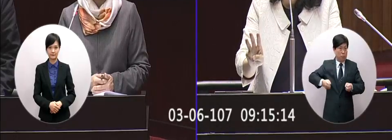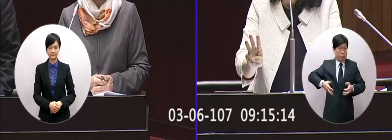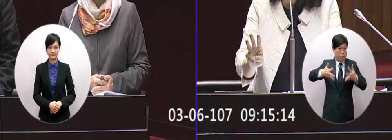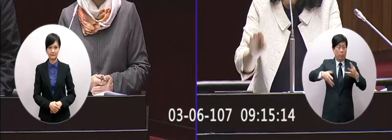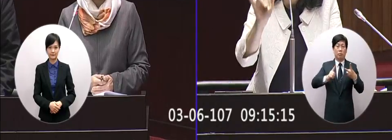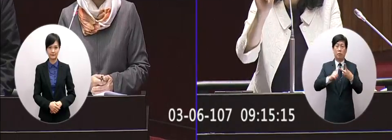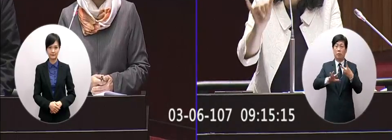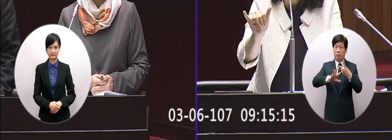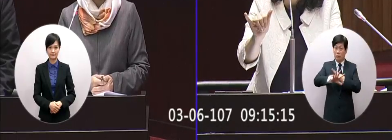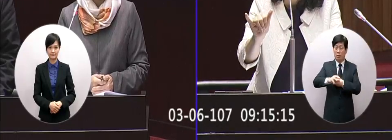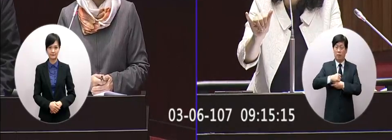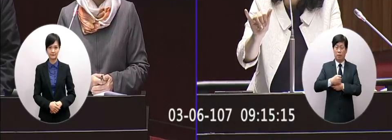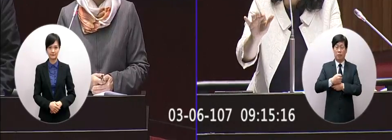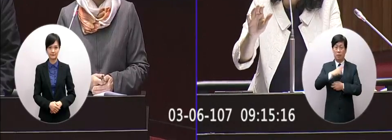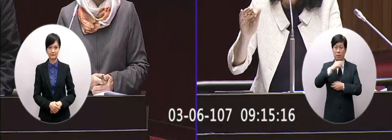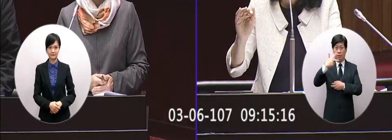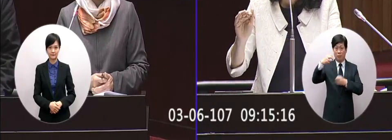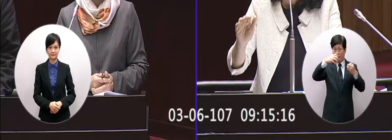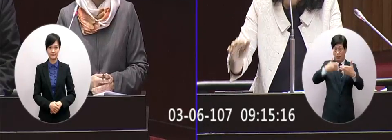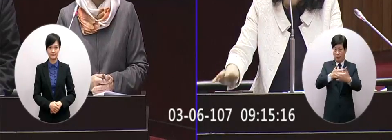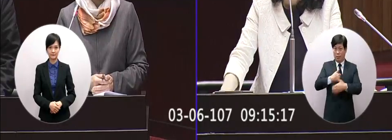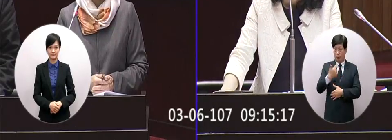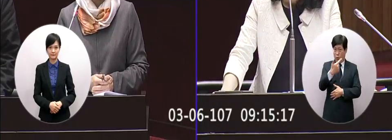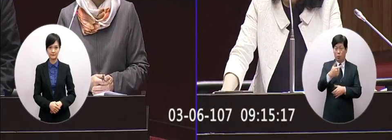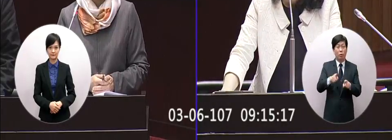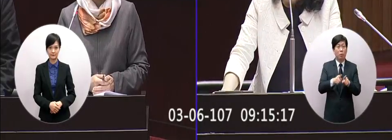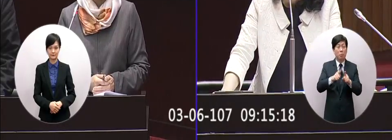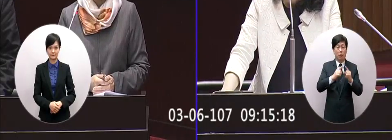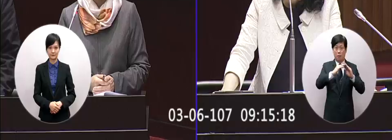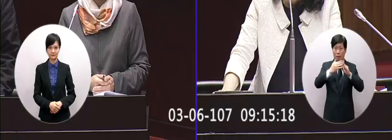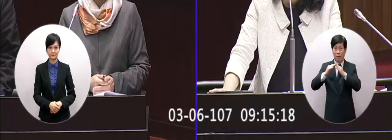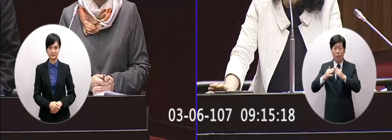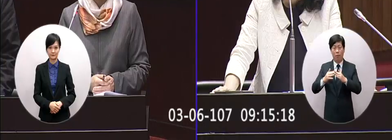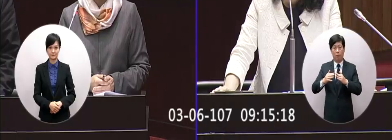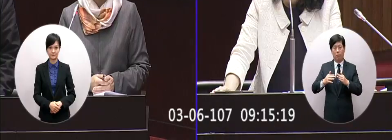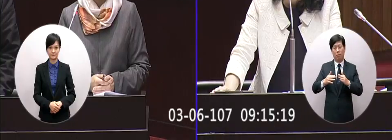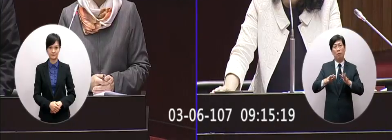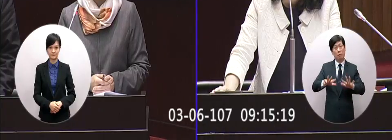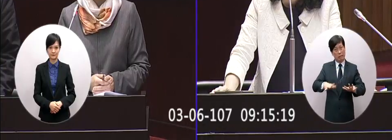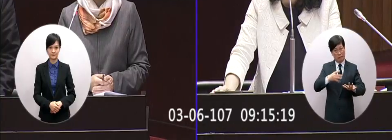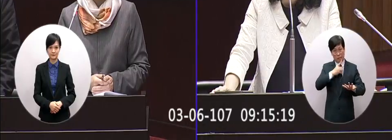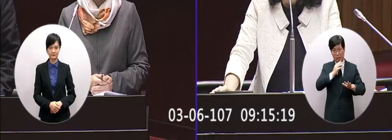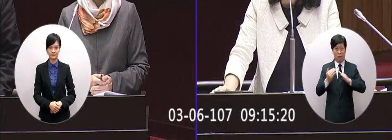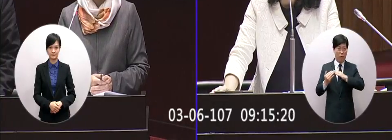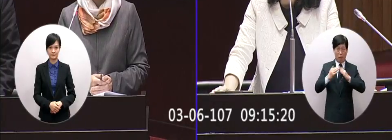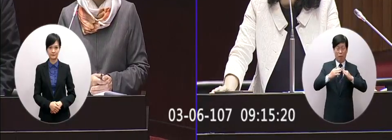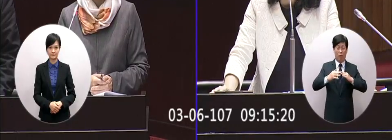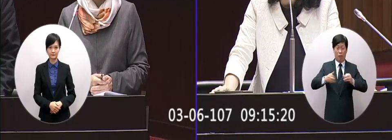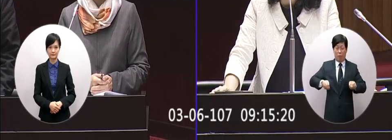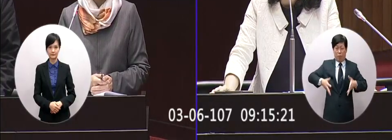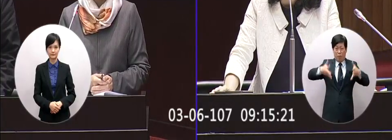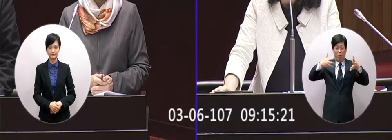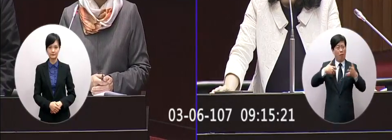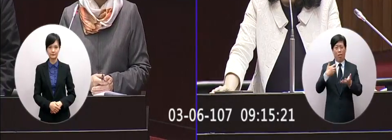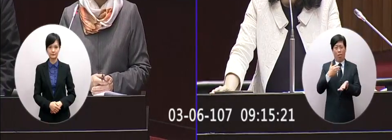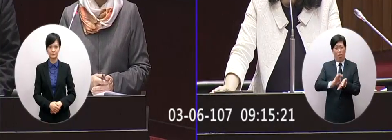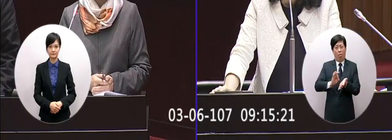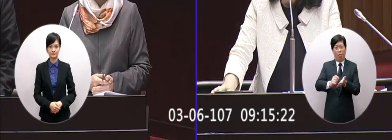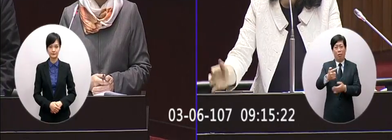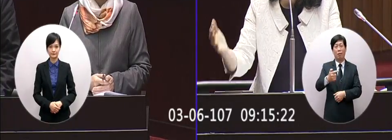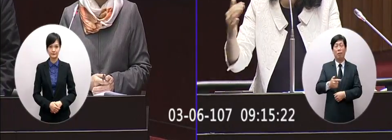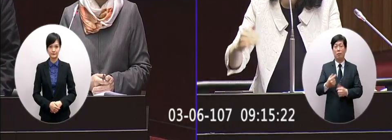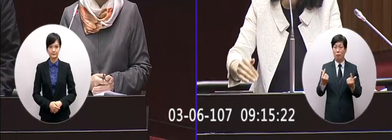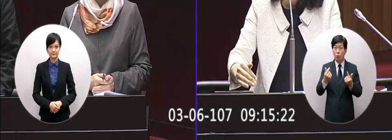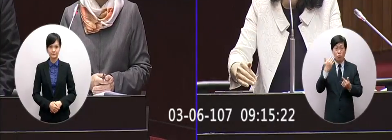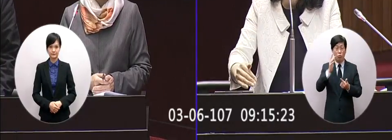另外还有七星潭的六栋平房式的，所以基本上我们要复建的工程是非常非常大的。所